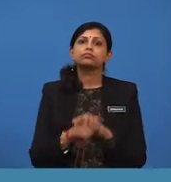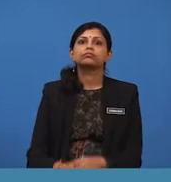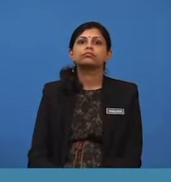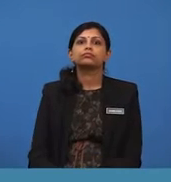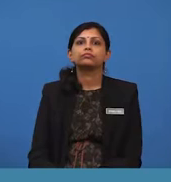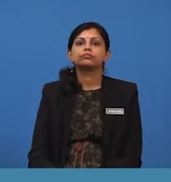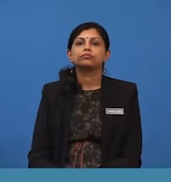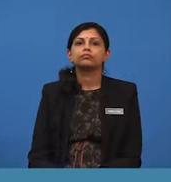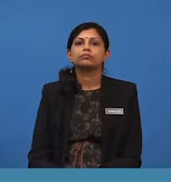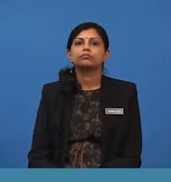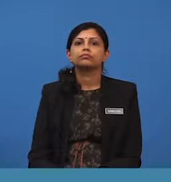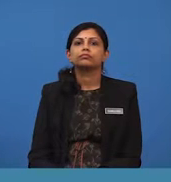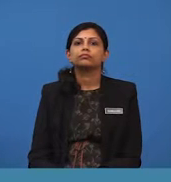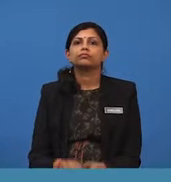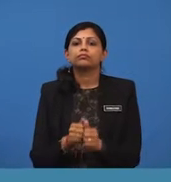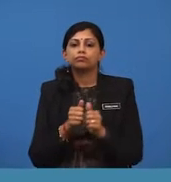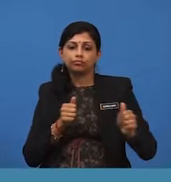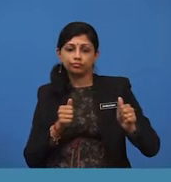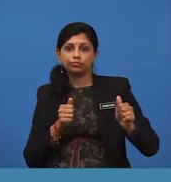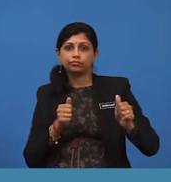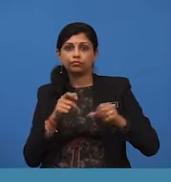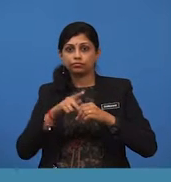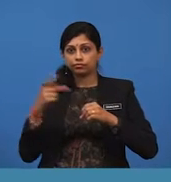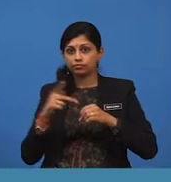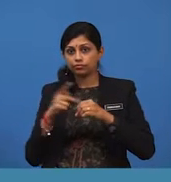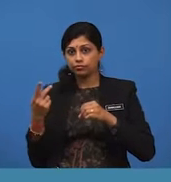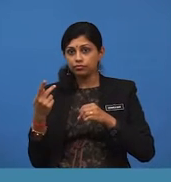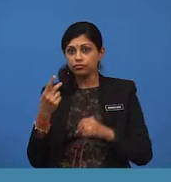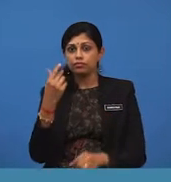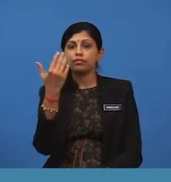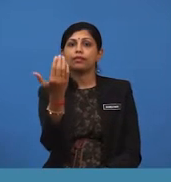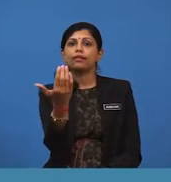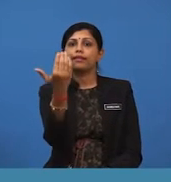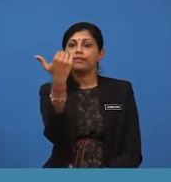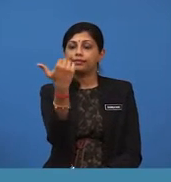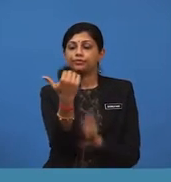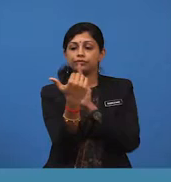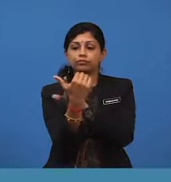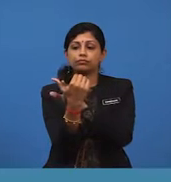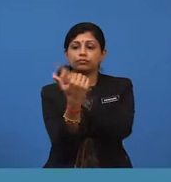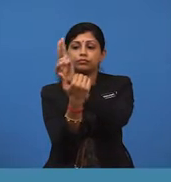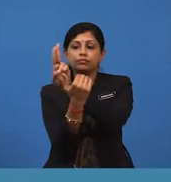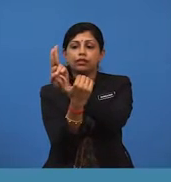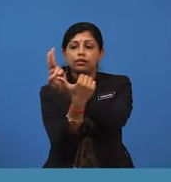digerakkan menjauhi solenoid seperti yang ditunjukkan pada paparan berikut.